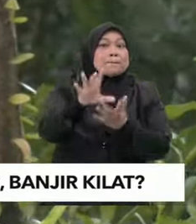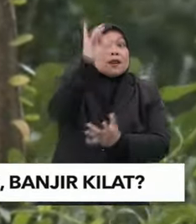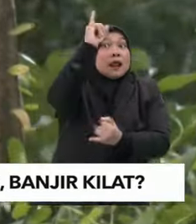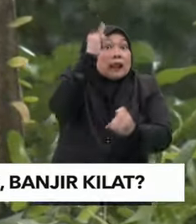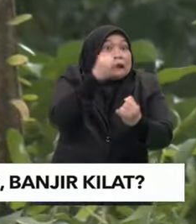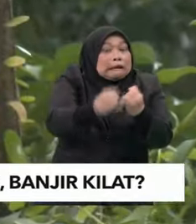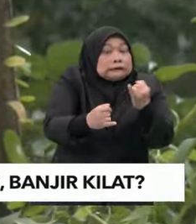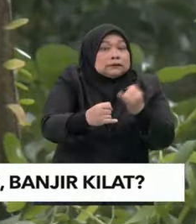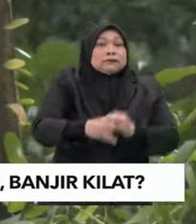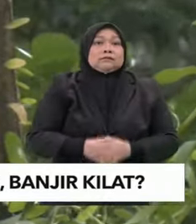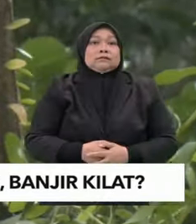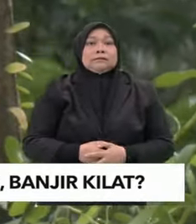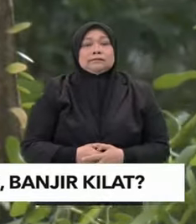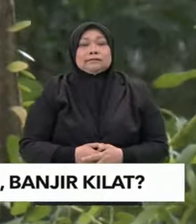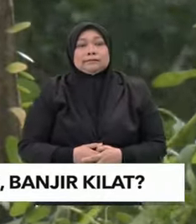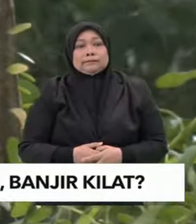terakhir.